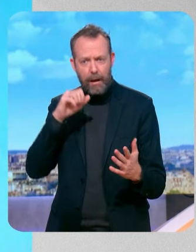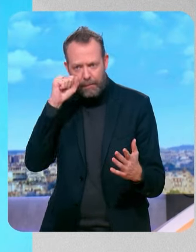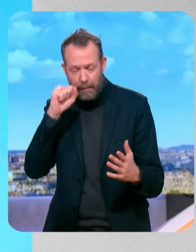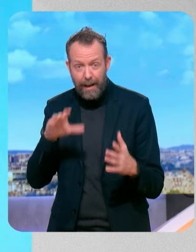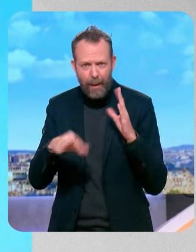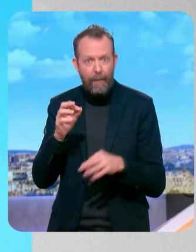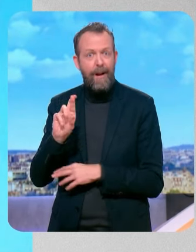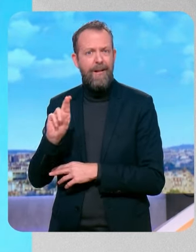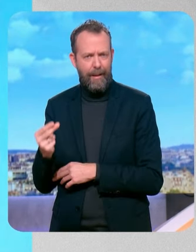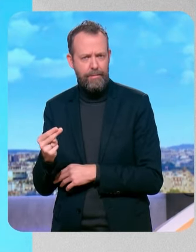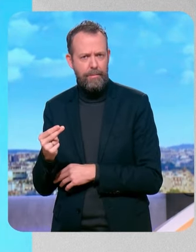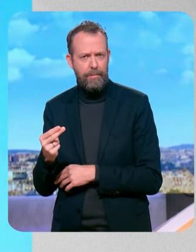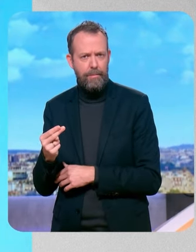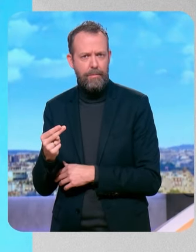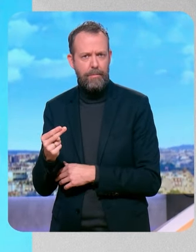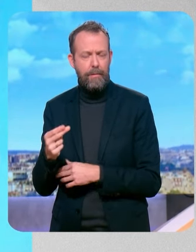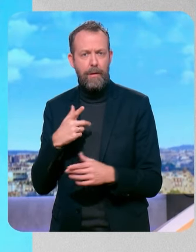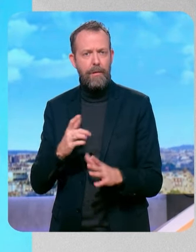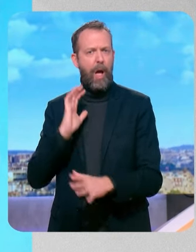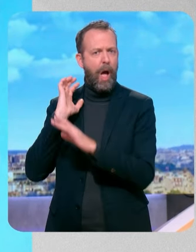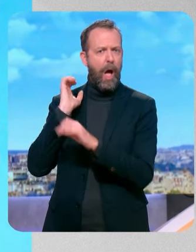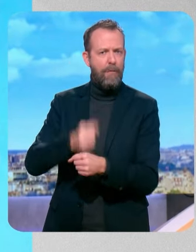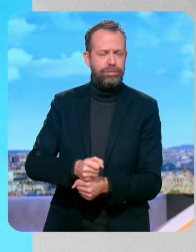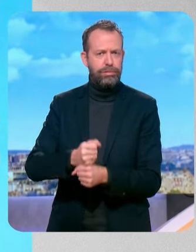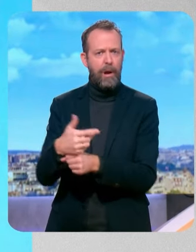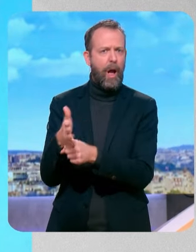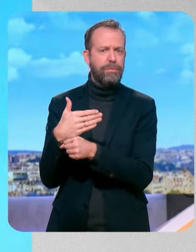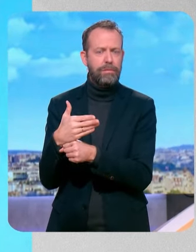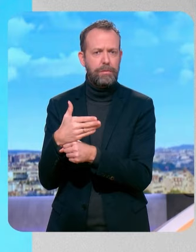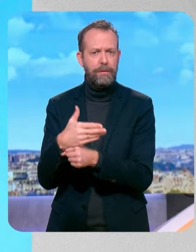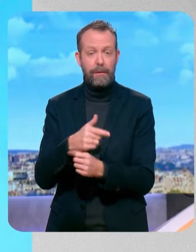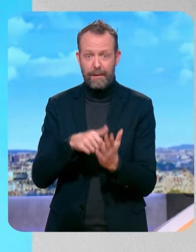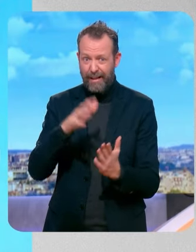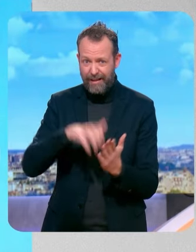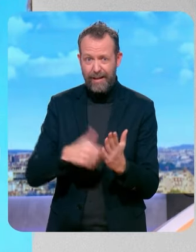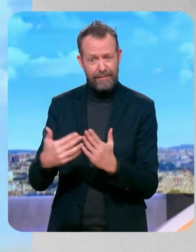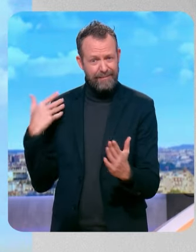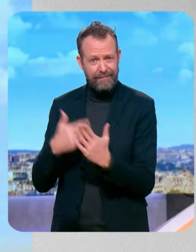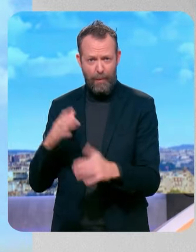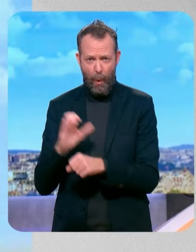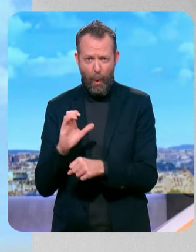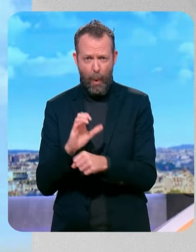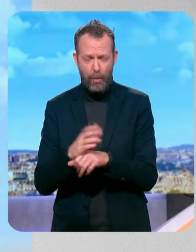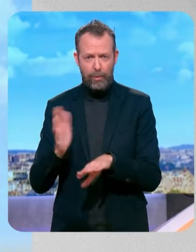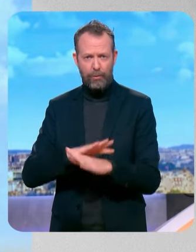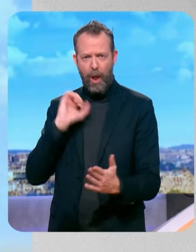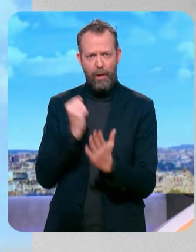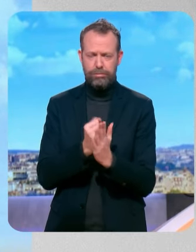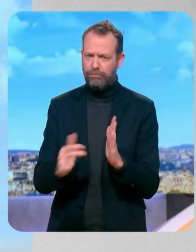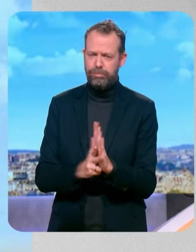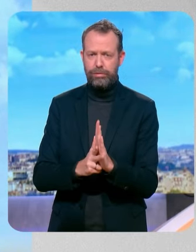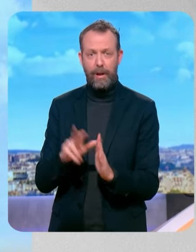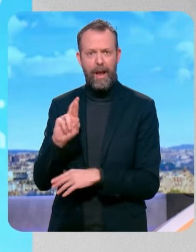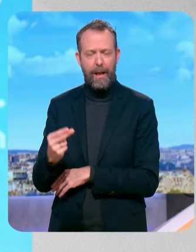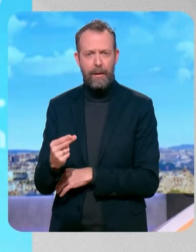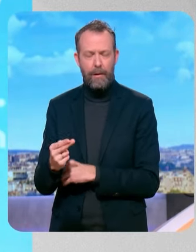le Rassemblement National plantait un drapeau sur un texte auquel ils s'étaient opposés jusque-là,